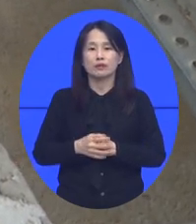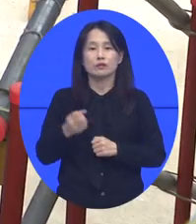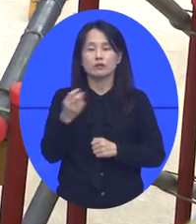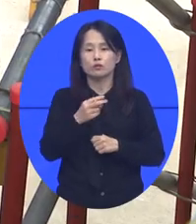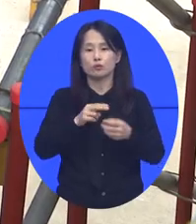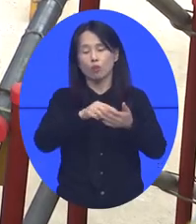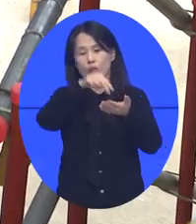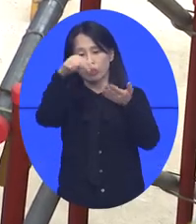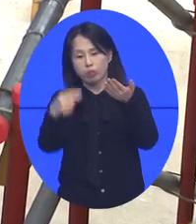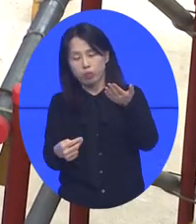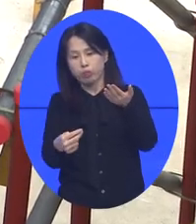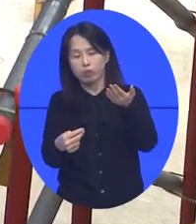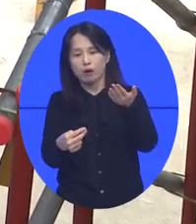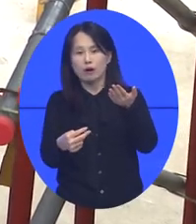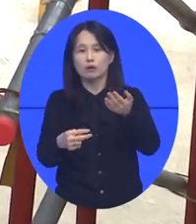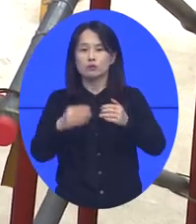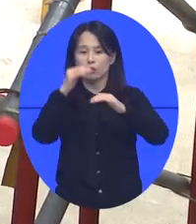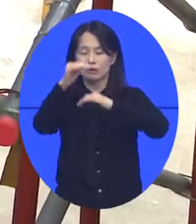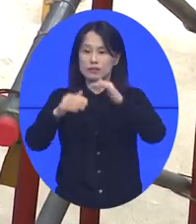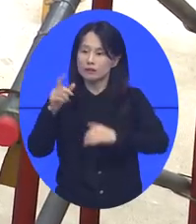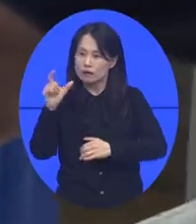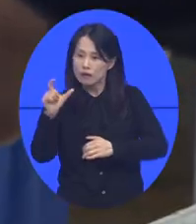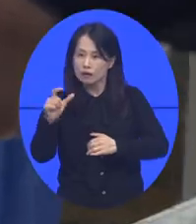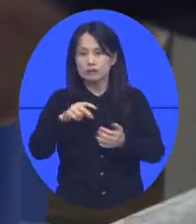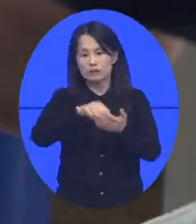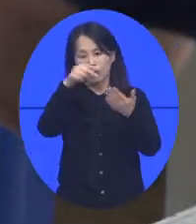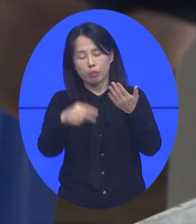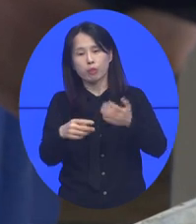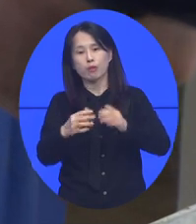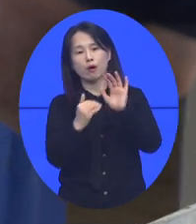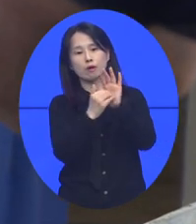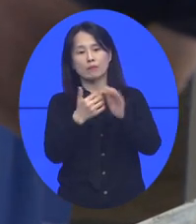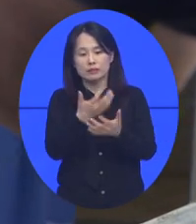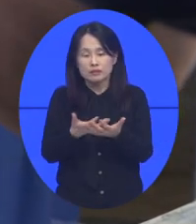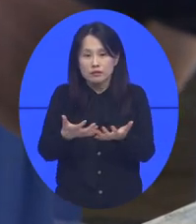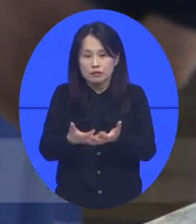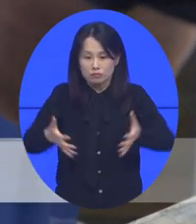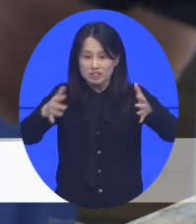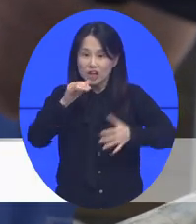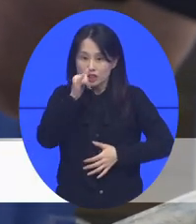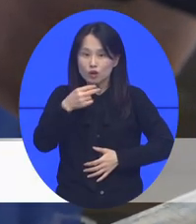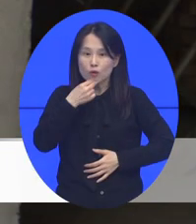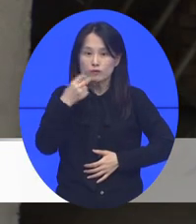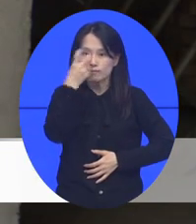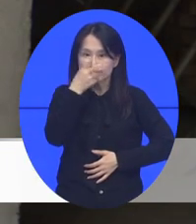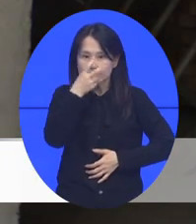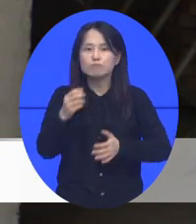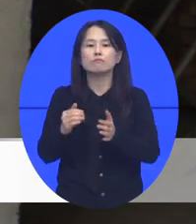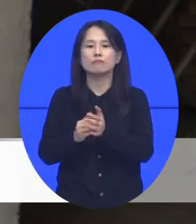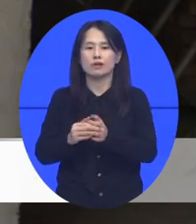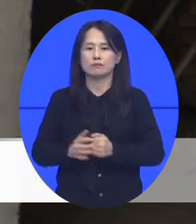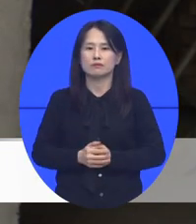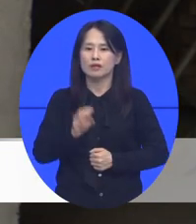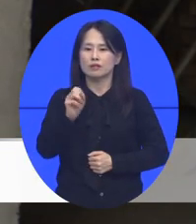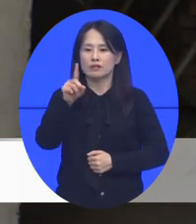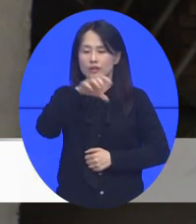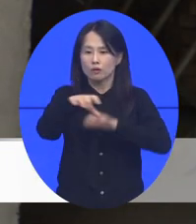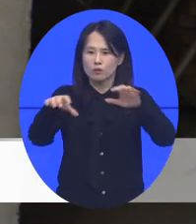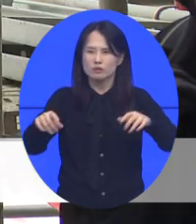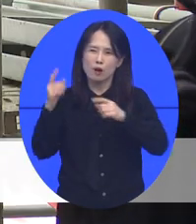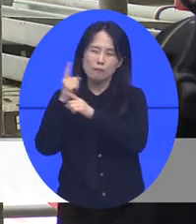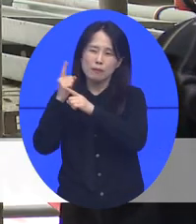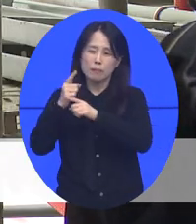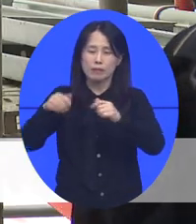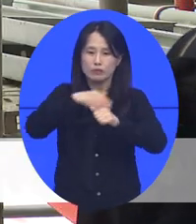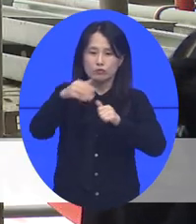없습니다. 안전발판이 튼튼한지, 추락 방어망이 설치됐는지 꼼꼼히 살핍니다. 도내 31개 시군에서 매일 현장을